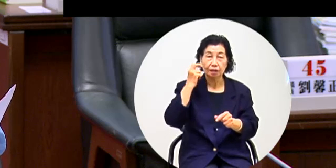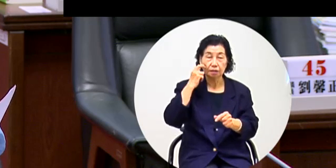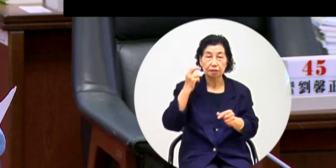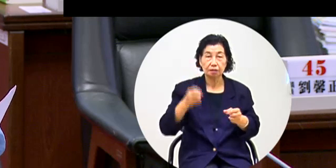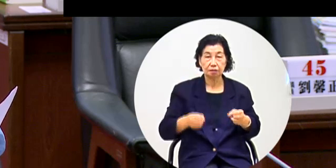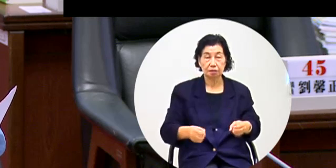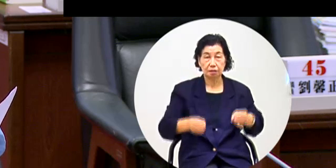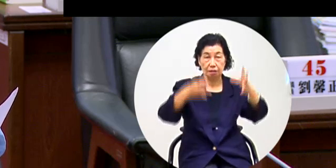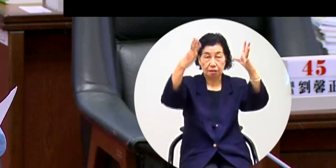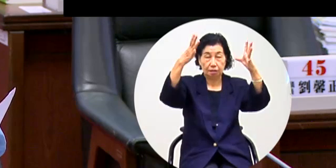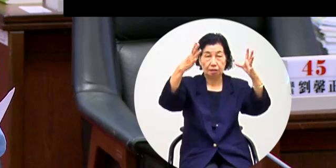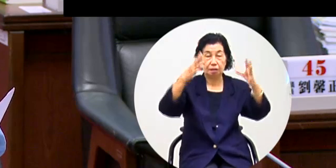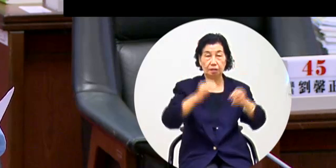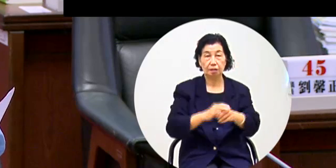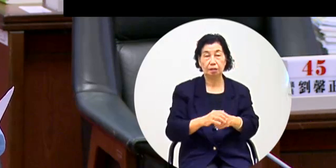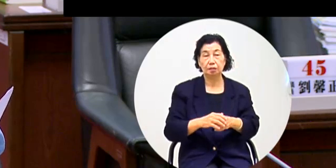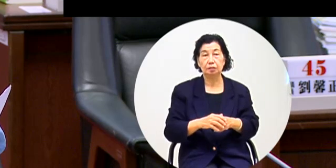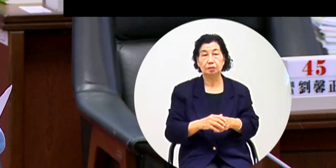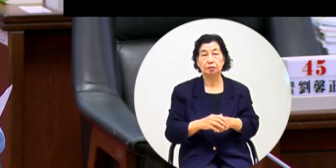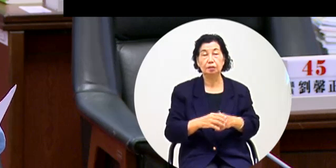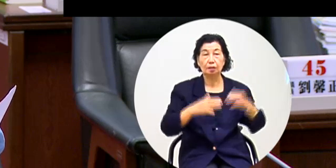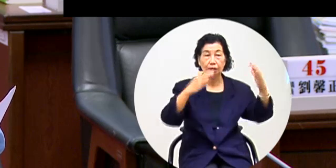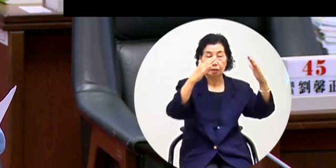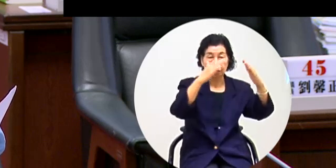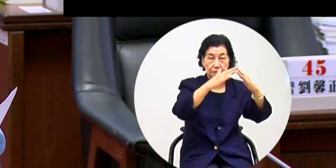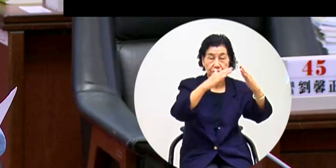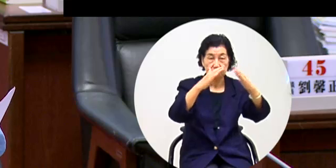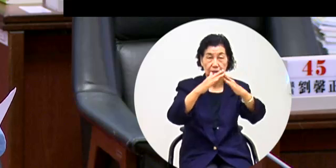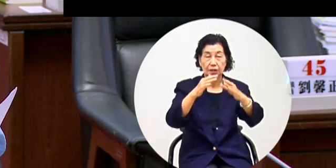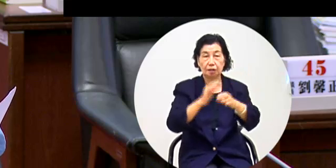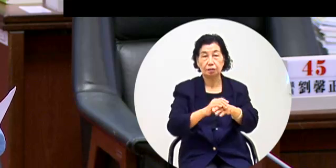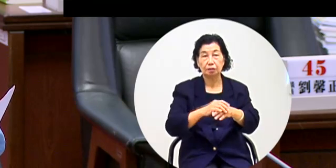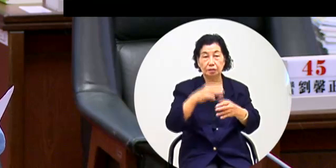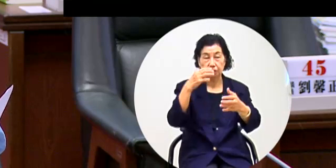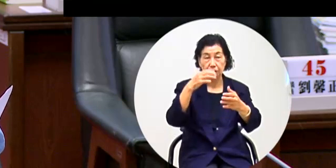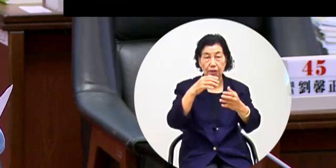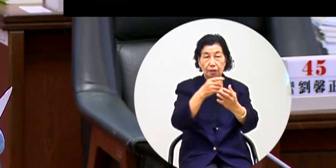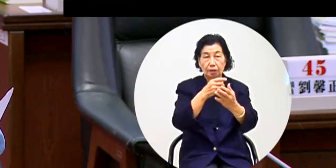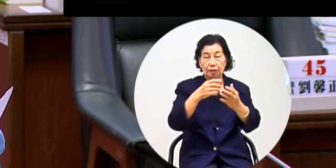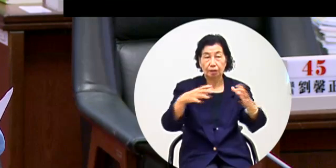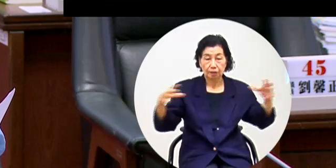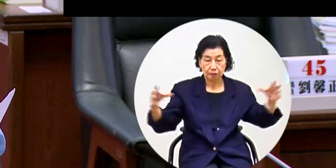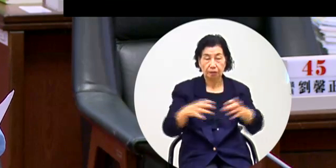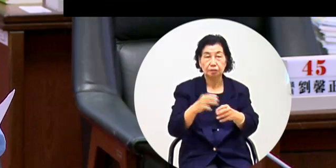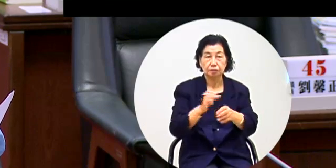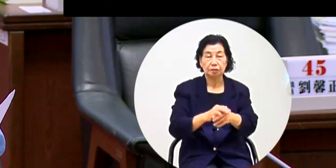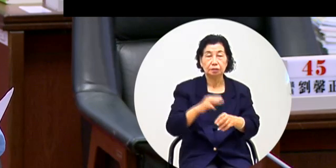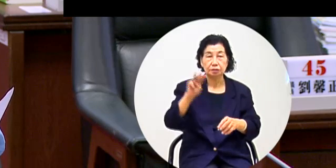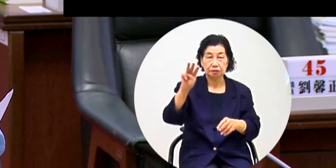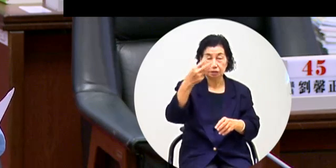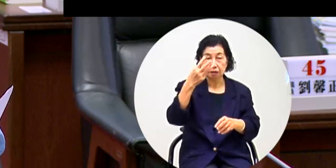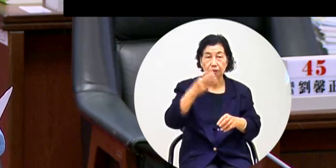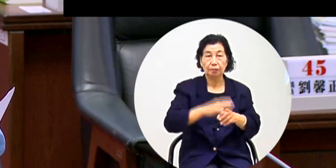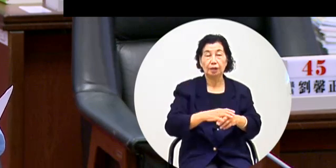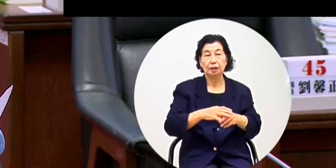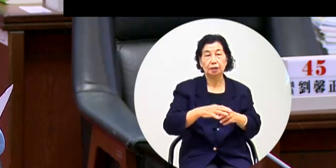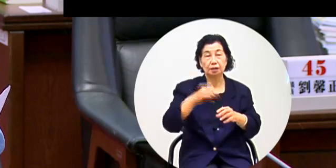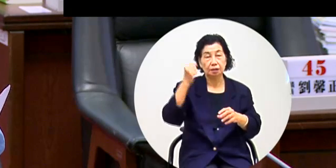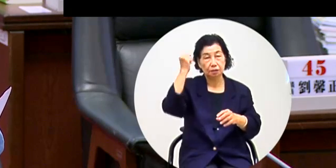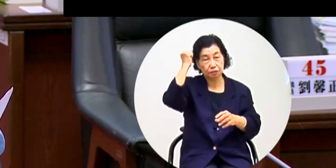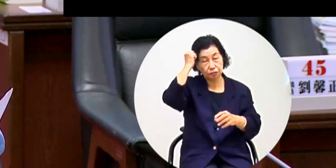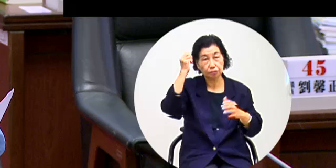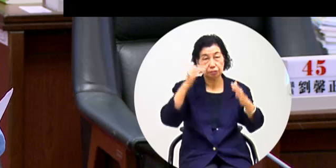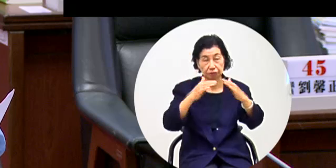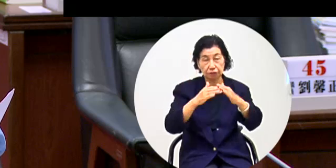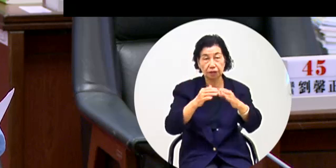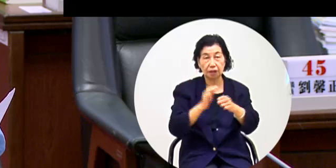这批房子大概有300户左右，然后附近的里长要求就是说 可不可以再多增加一个零给他？